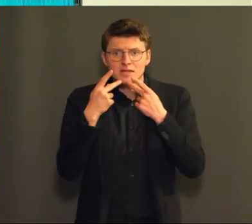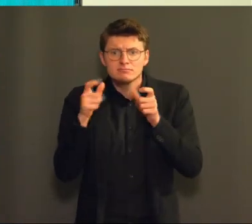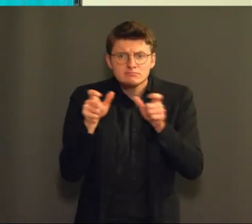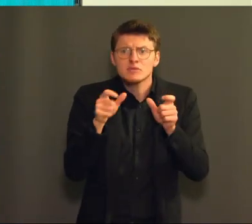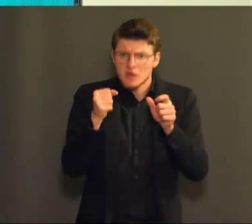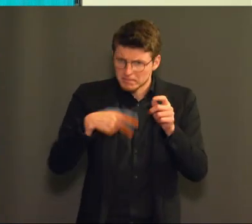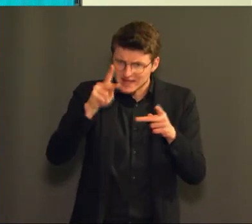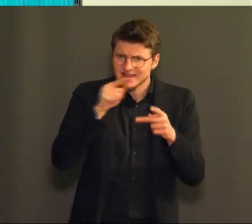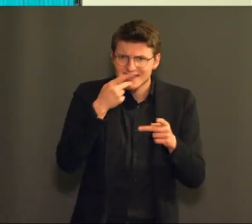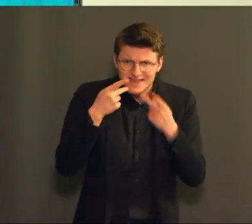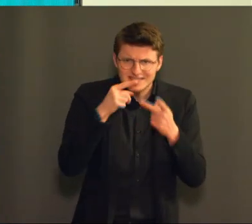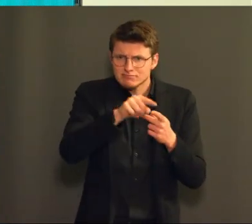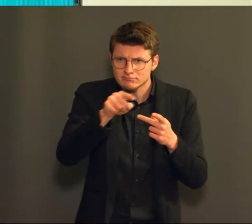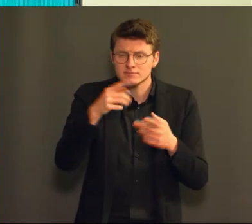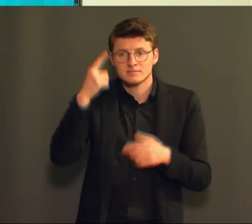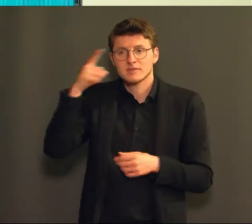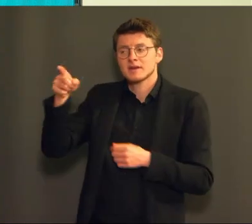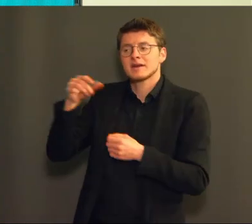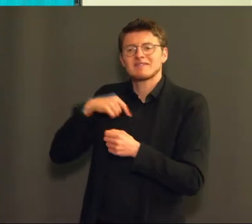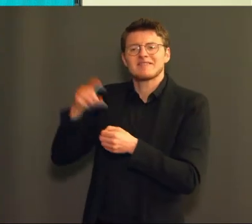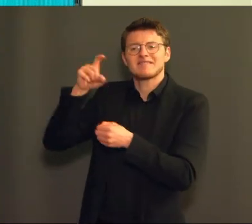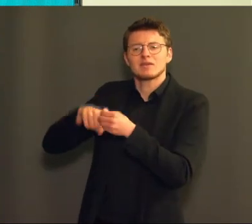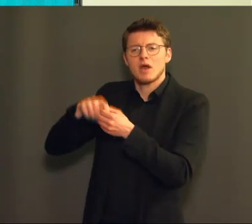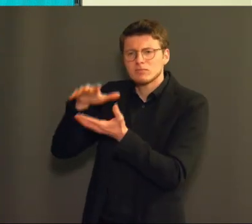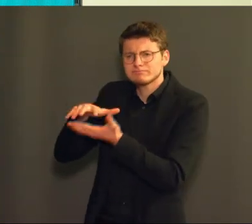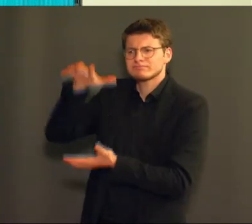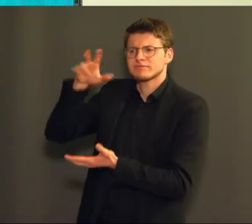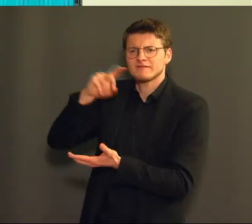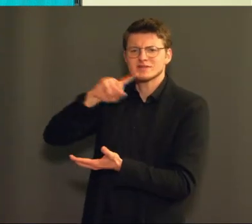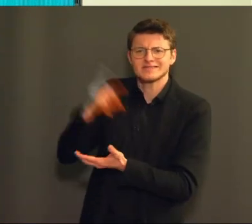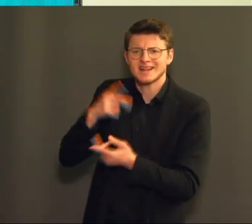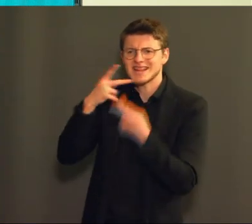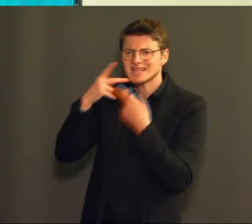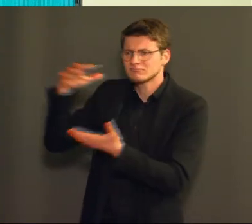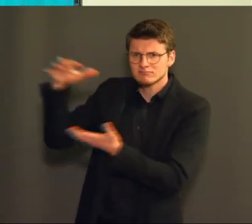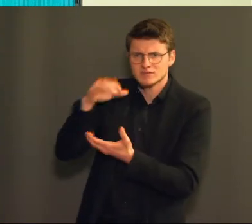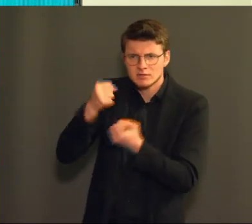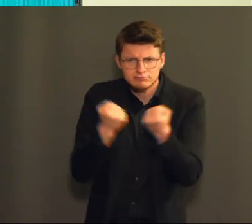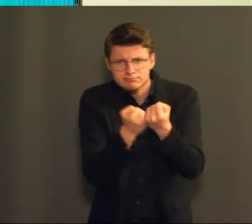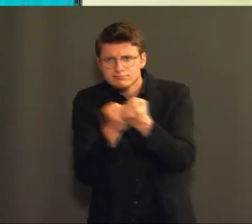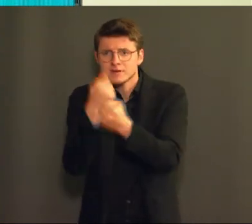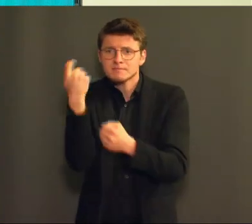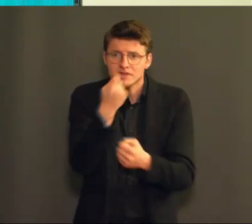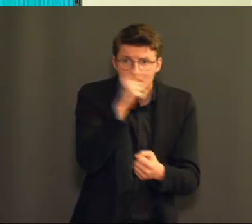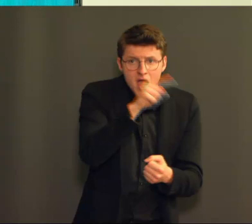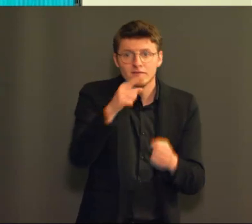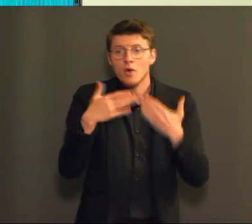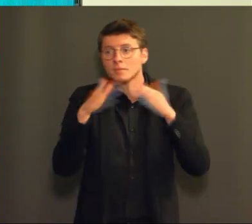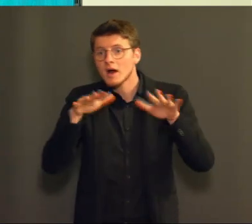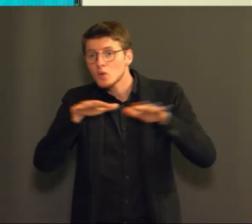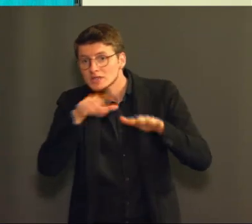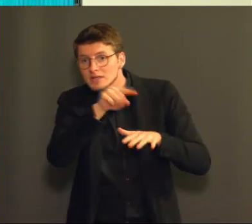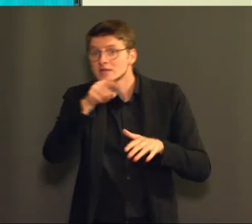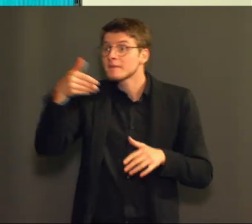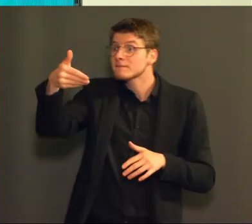federale stok van snelle antigeentesten ter ondersteuning van bedrijven en publieke organisaties die zich aanmelden bij het